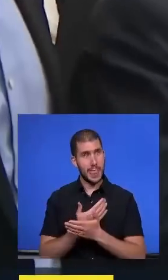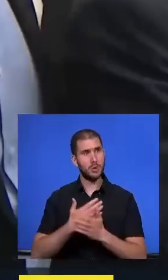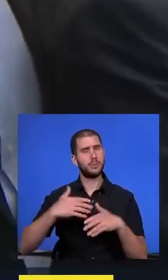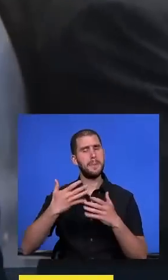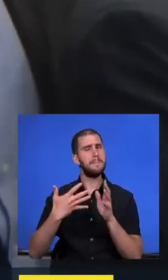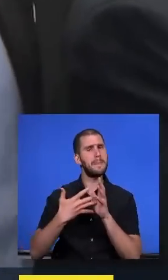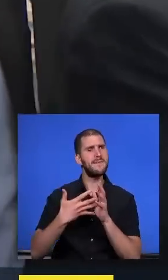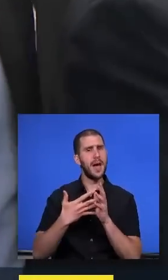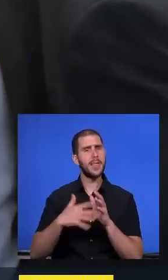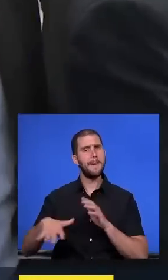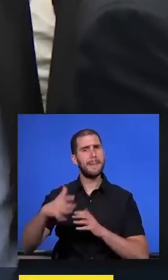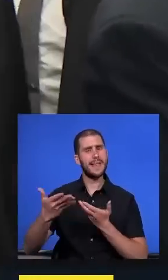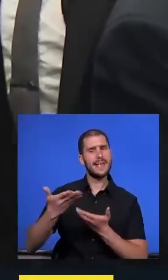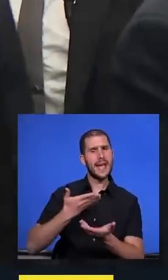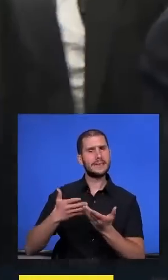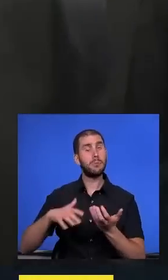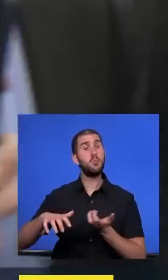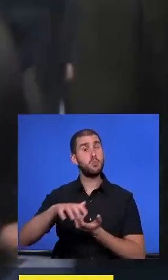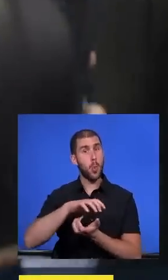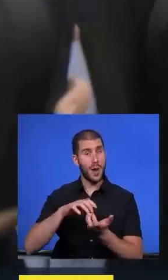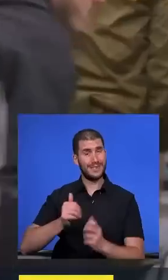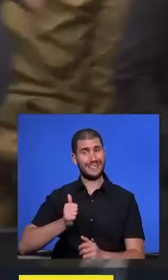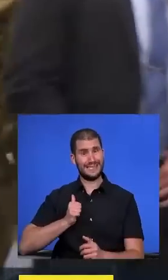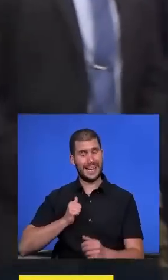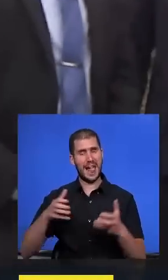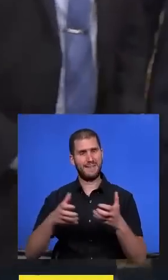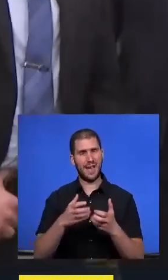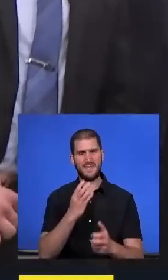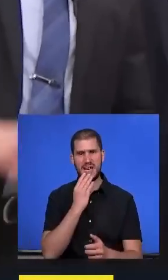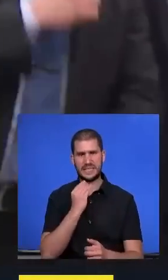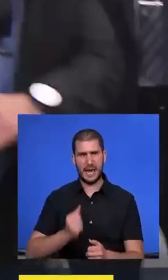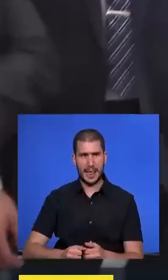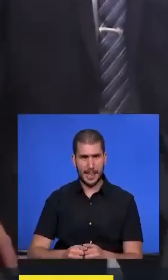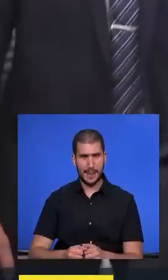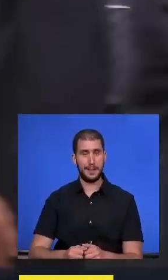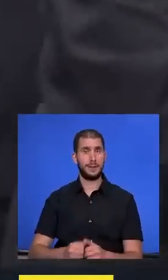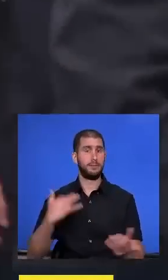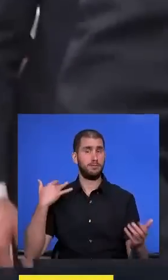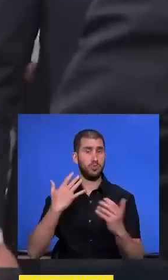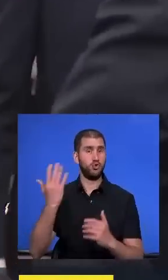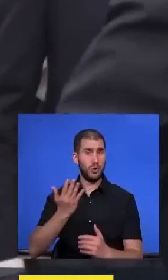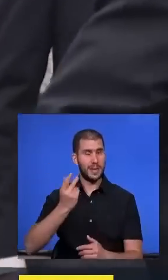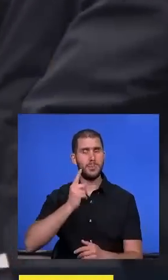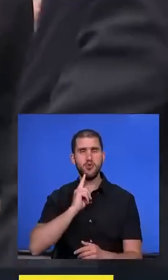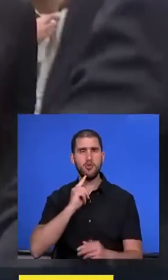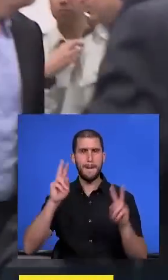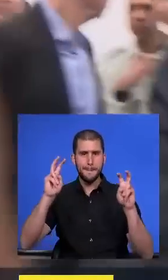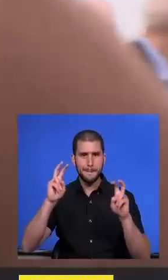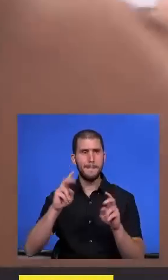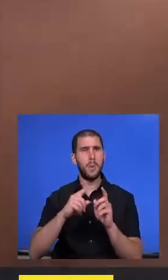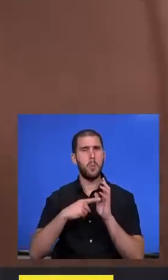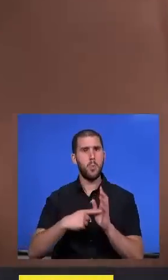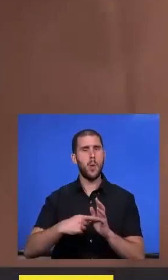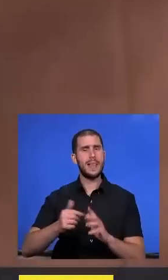במבחן את מערכת היחסים המורכבת שבין צה"ל לחברה הישראלית, ובמשך שנים זכה לשם מודל צבא